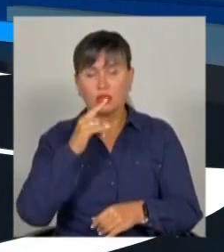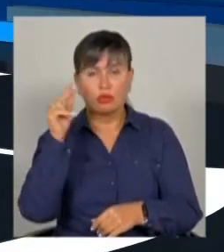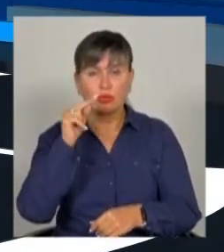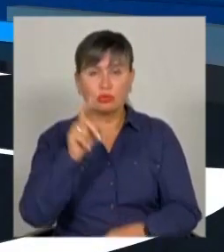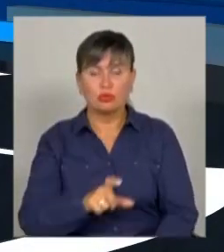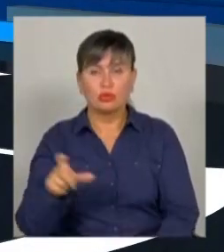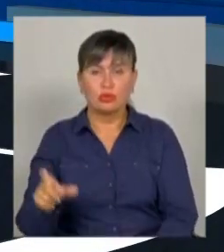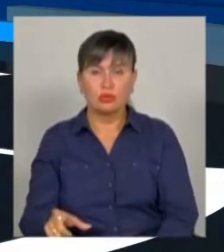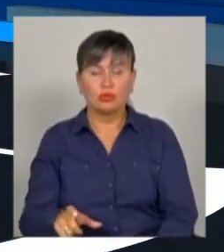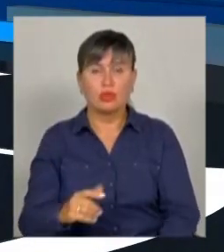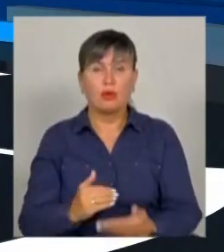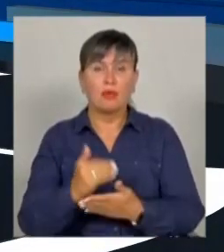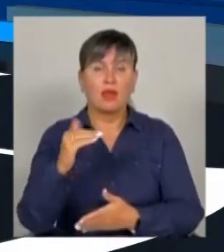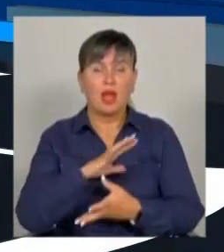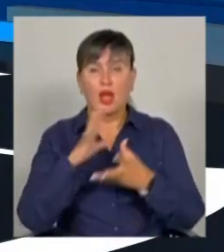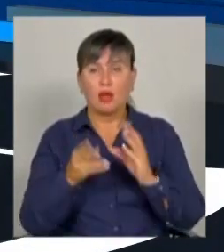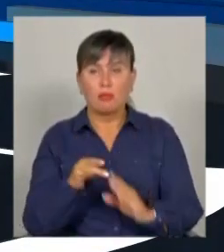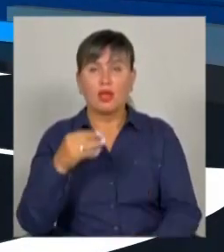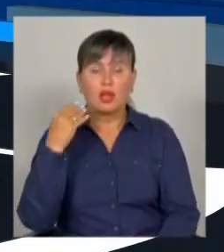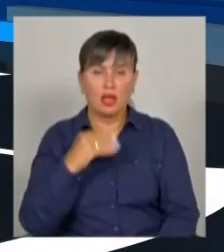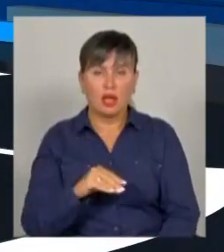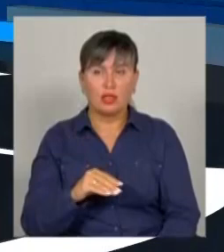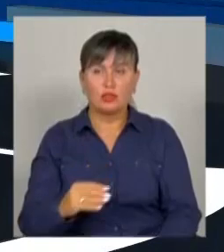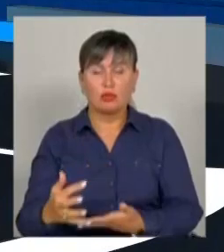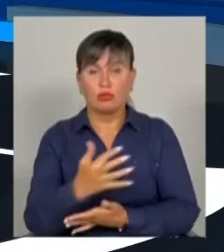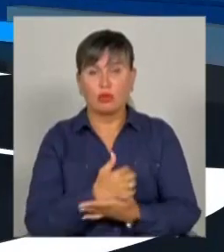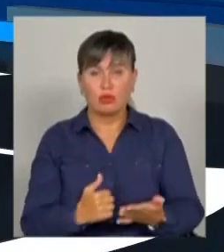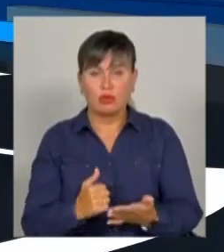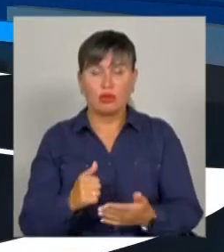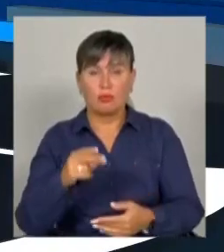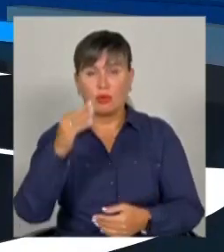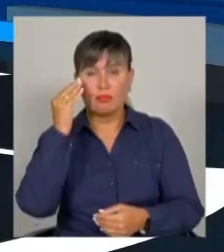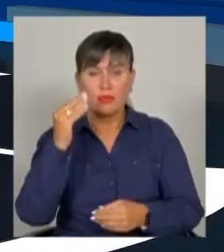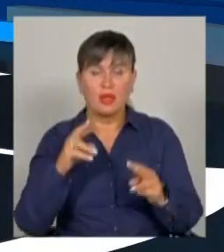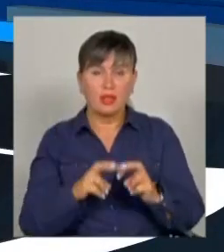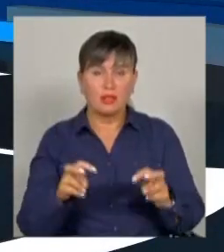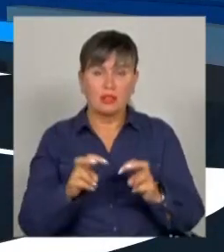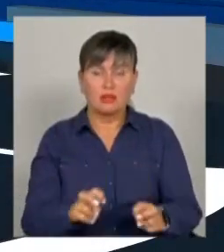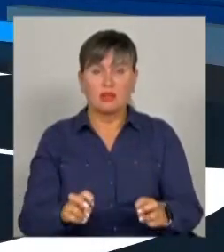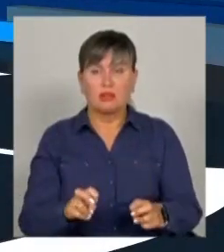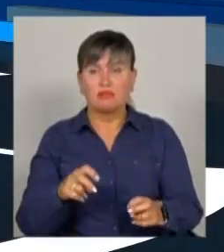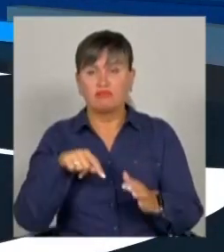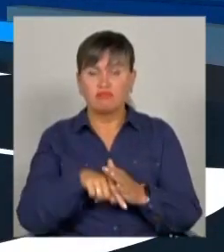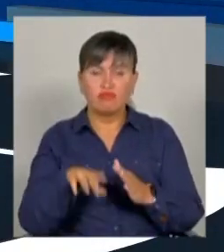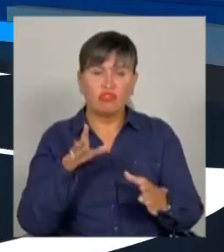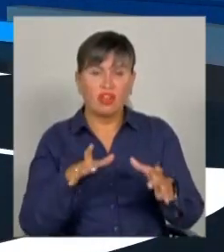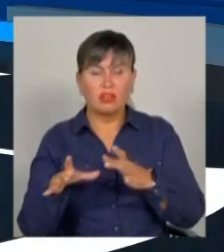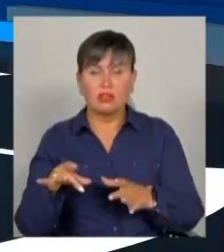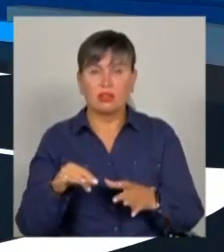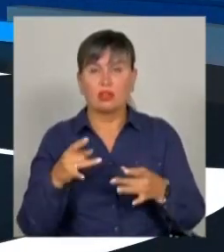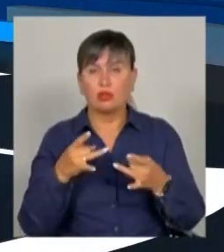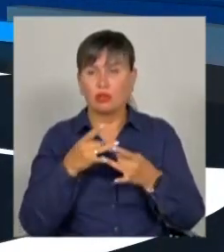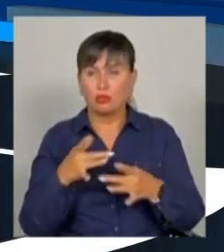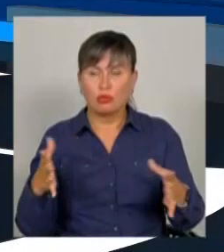ученые. А вот повысить объем и качество урожая посевных, по мнению экспертов, поможет культивация водоемких и монокультурных